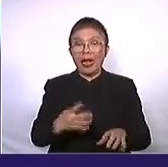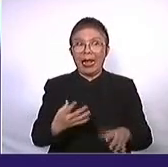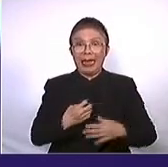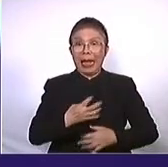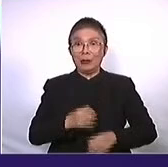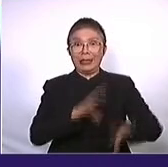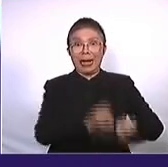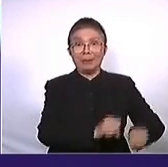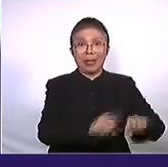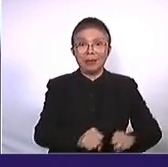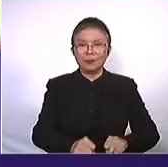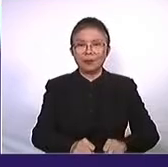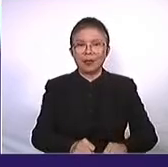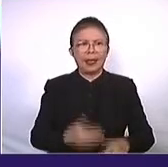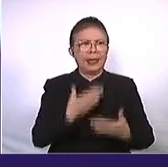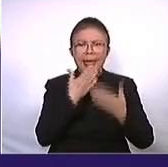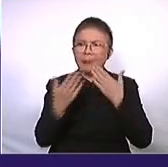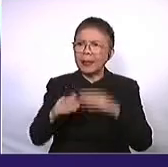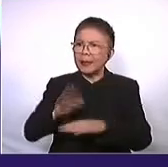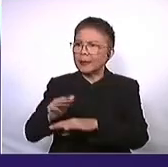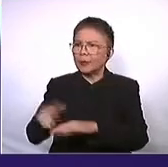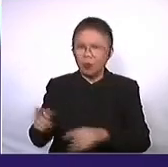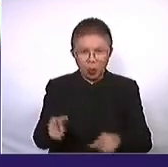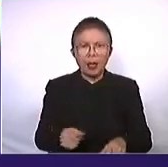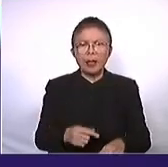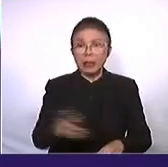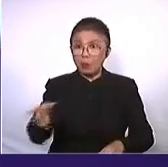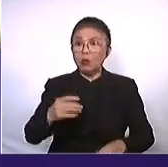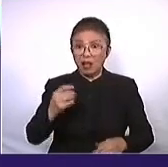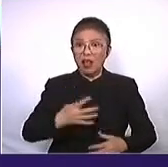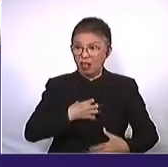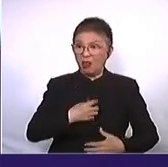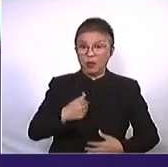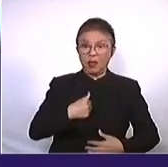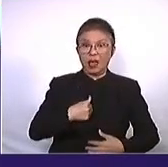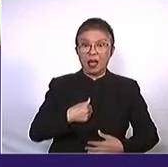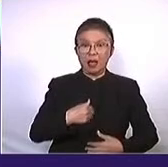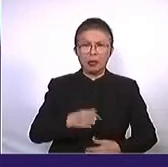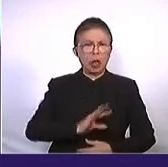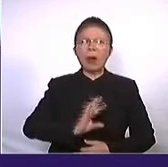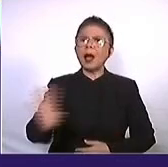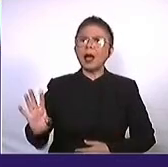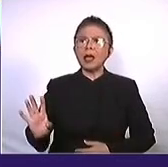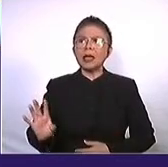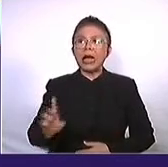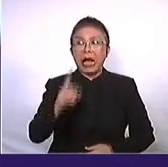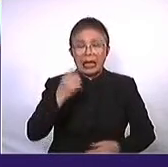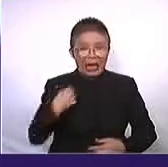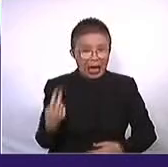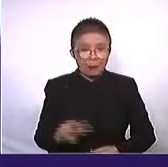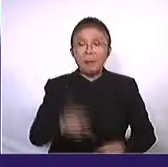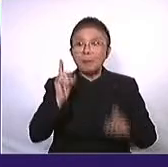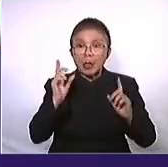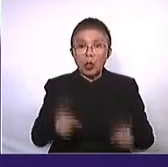para ekonom dan para pelaku usaha, apa betul Anda takut kepada saya kalau saya wapres? Tidak Bapak, justru kami